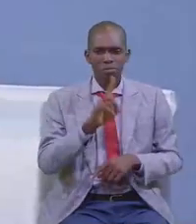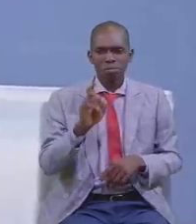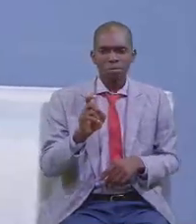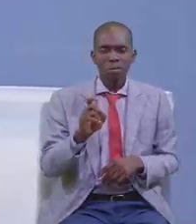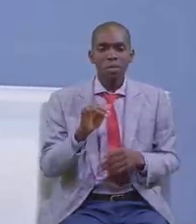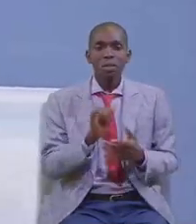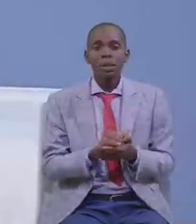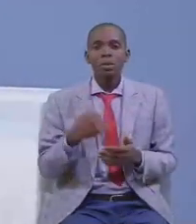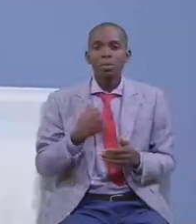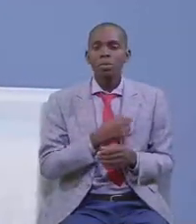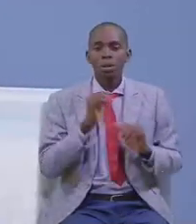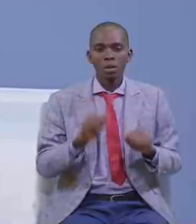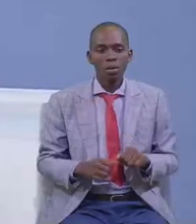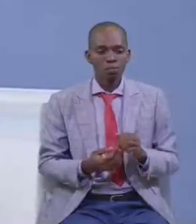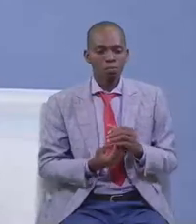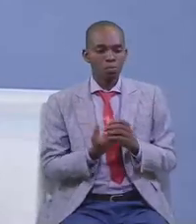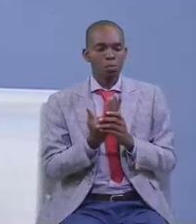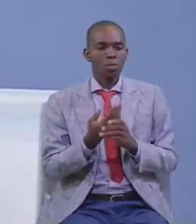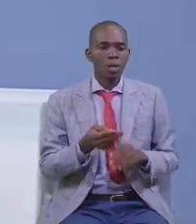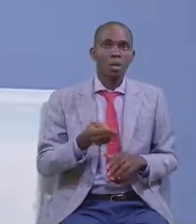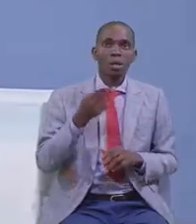Pour que nous puissions croître de jour en jour.